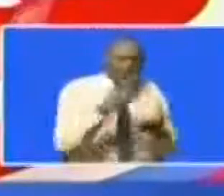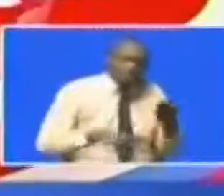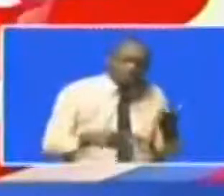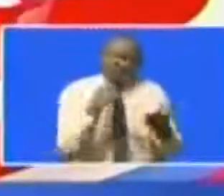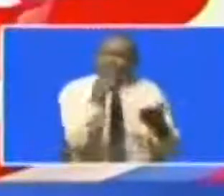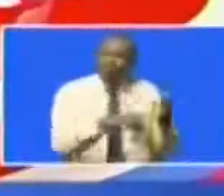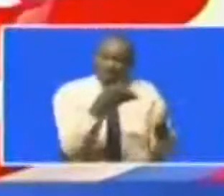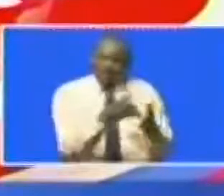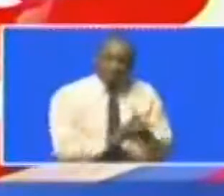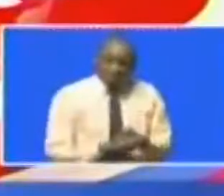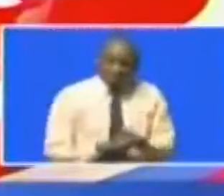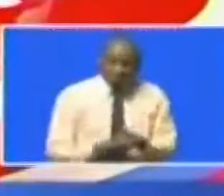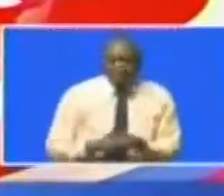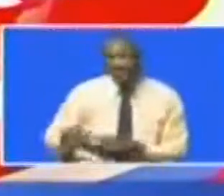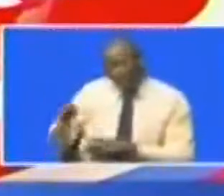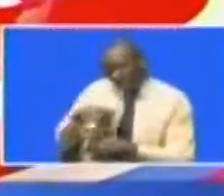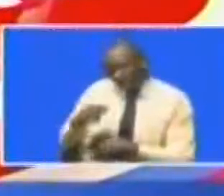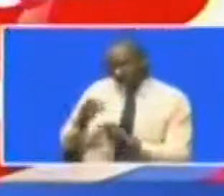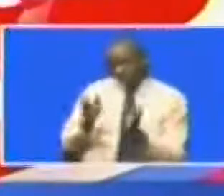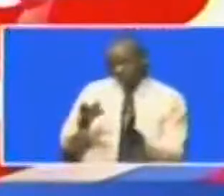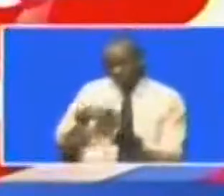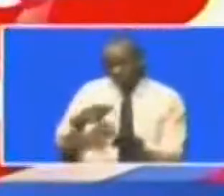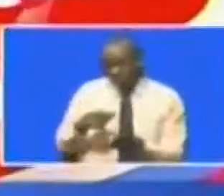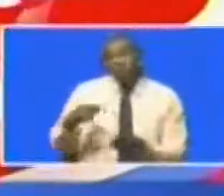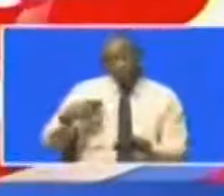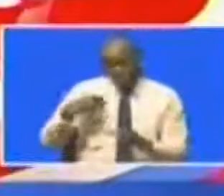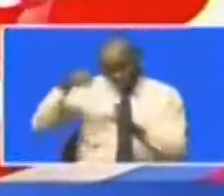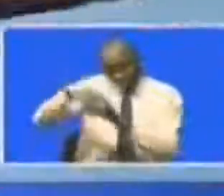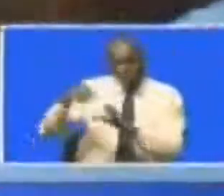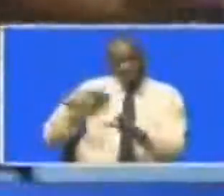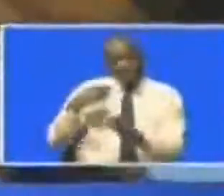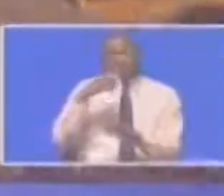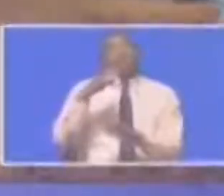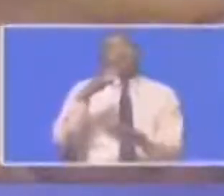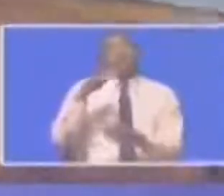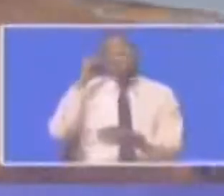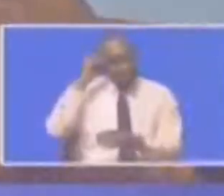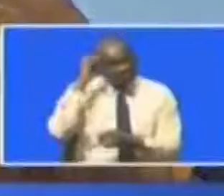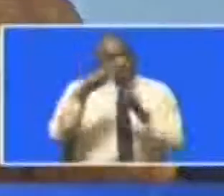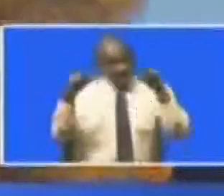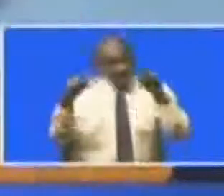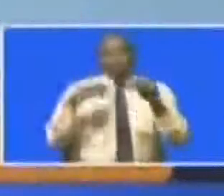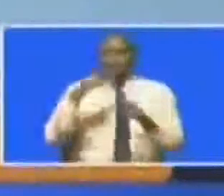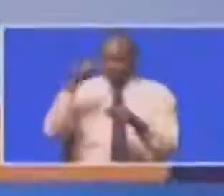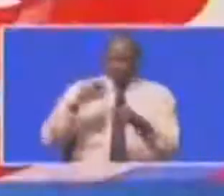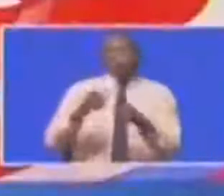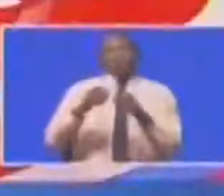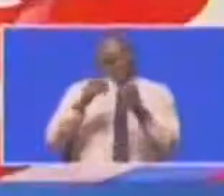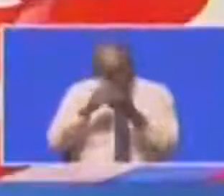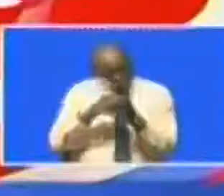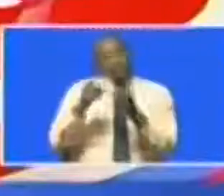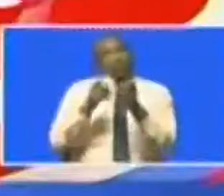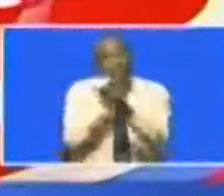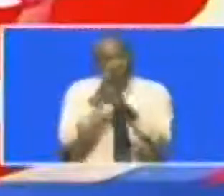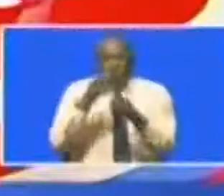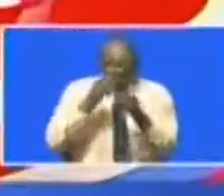ambavyo mnavirekodi? Tunarekodi, kuna slot hapa ya kuweka memory card. Kwa hivyo tunaenda kwa studio, tunajirekodi